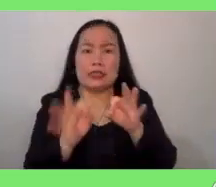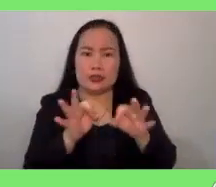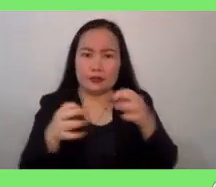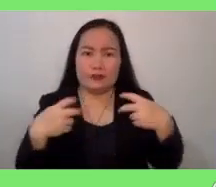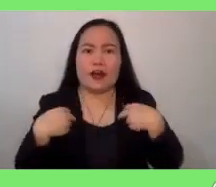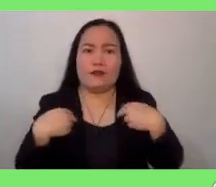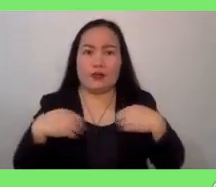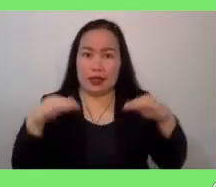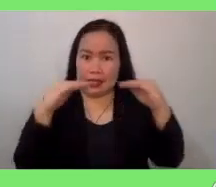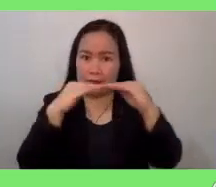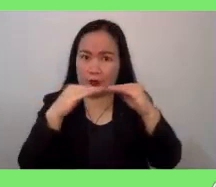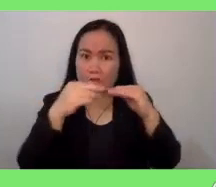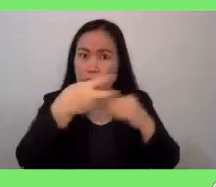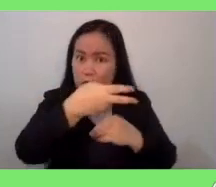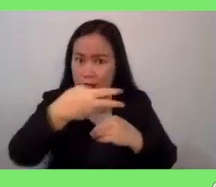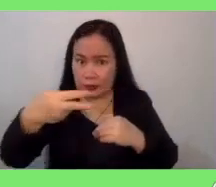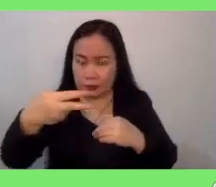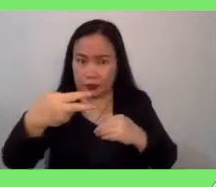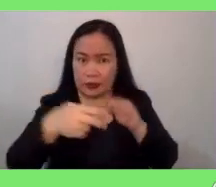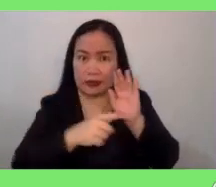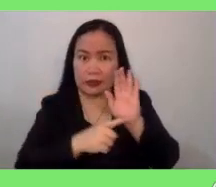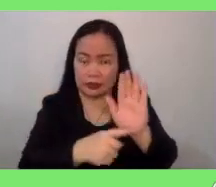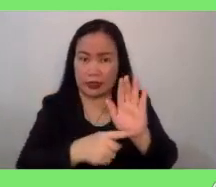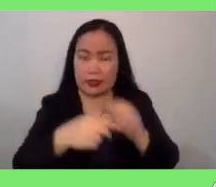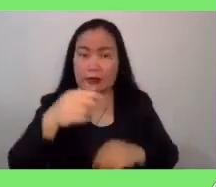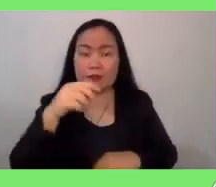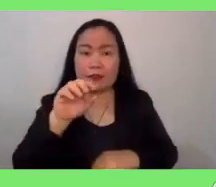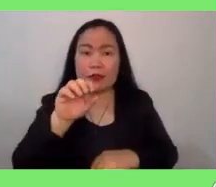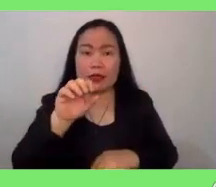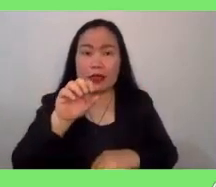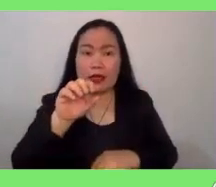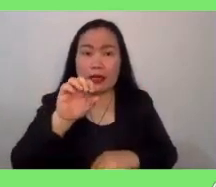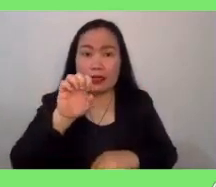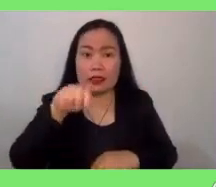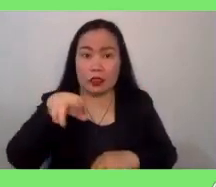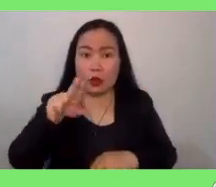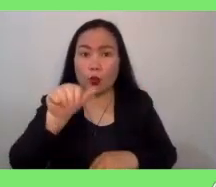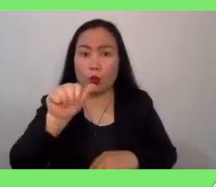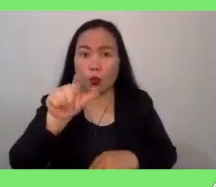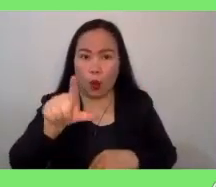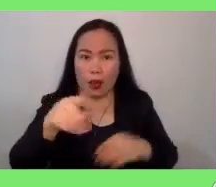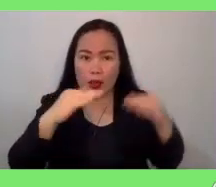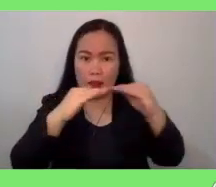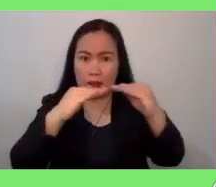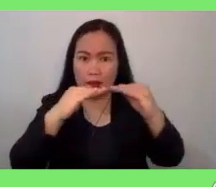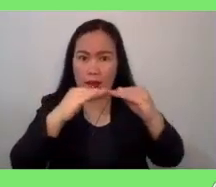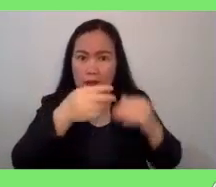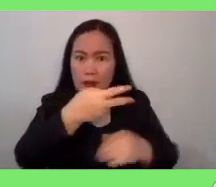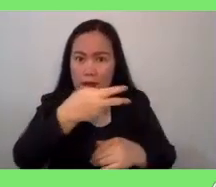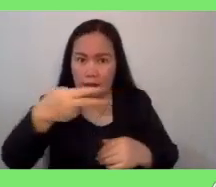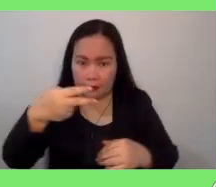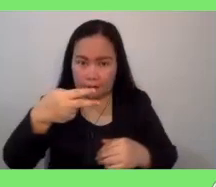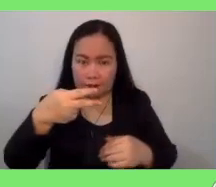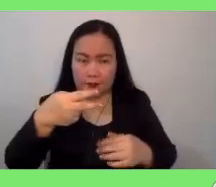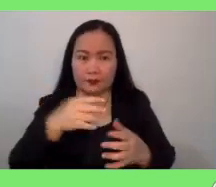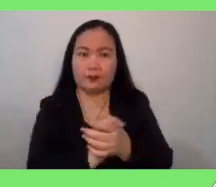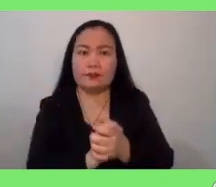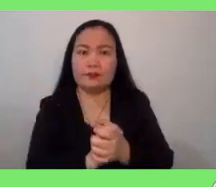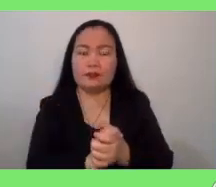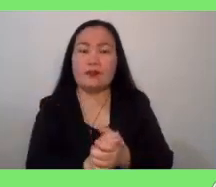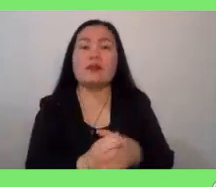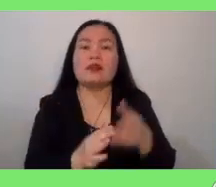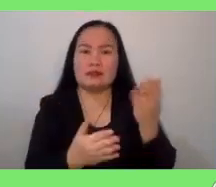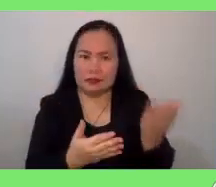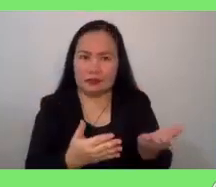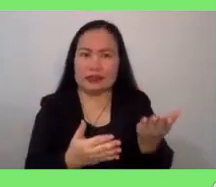equal sign. Okay, so kapag nakita po natin na meron po tayong equal sign, so